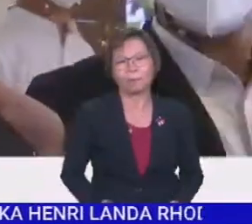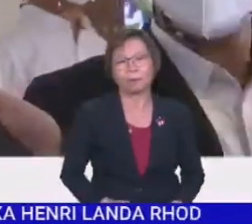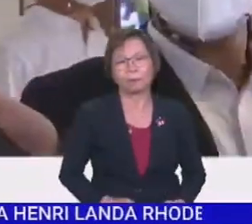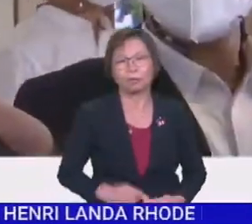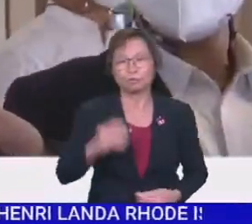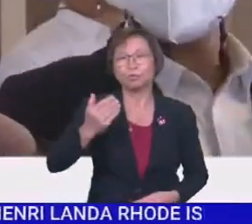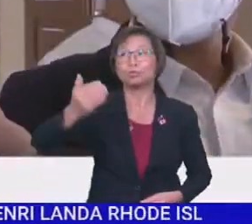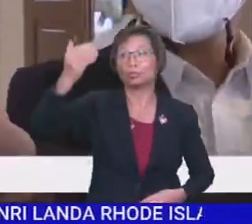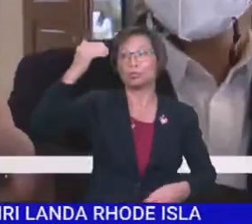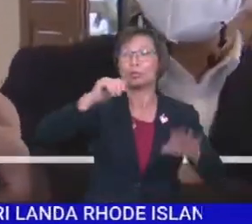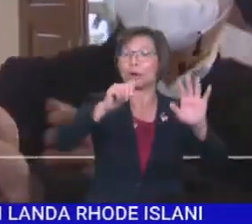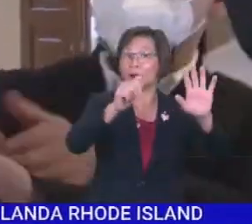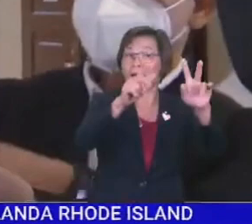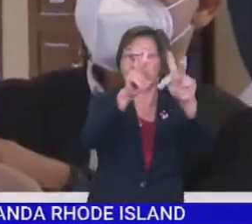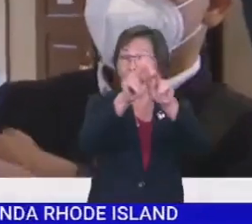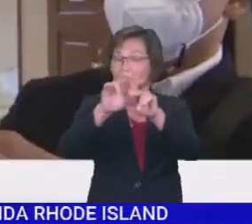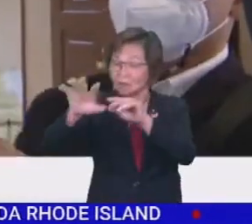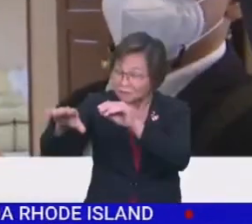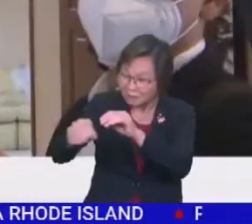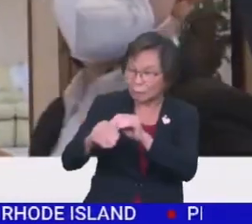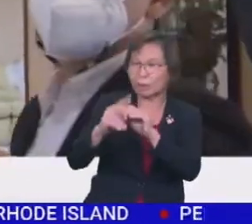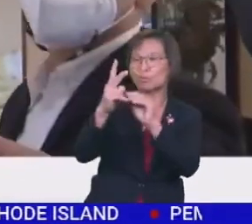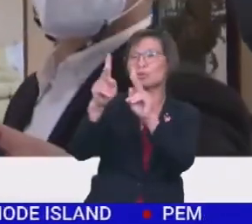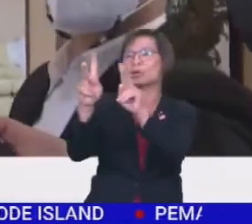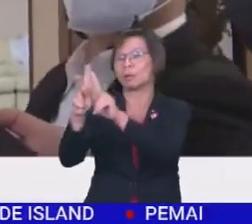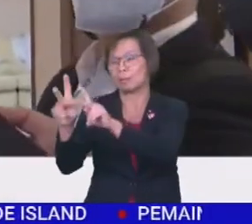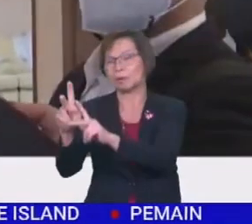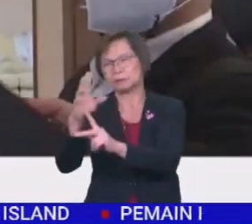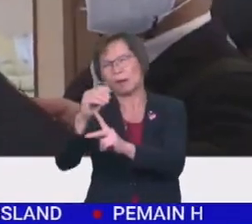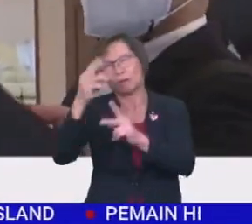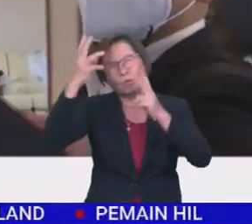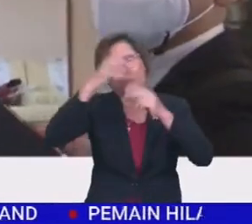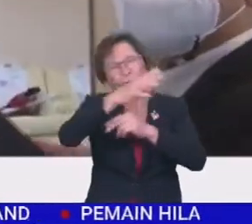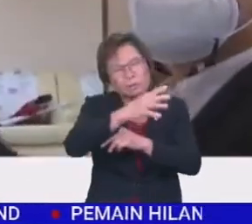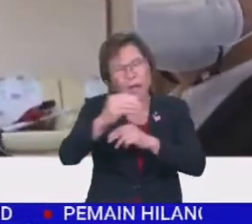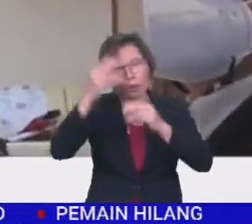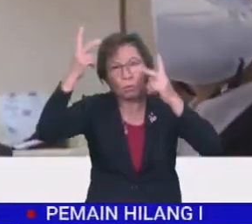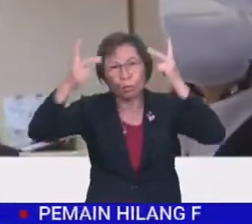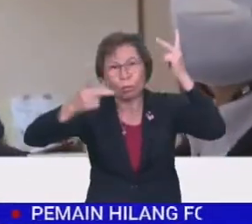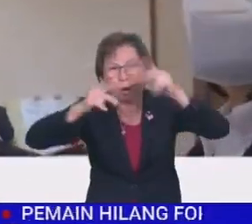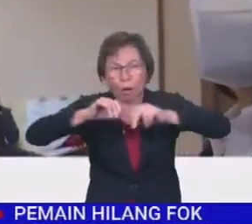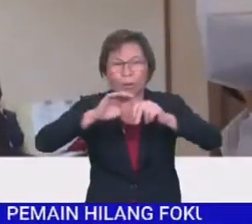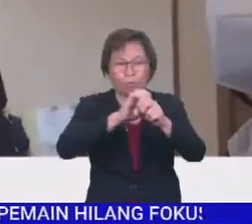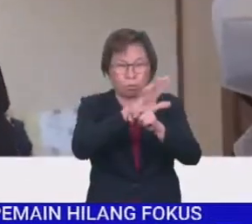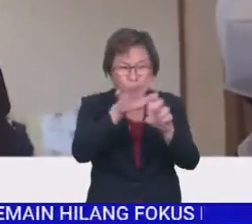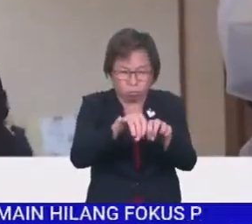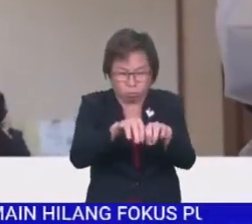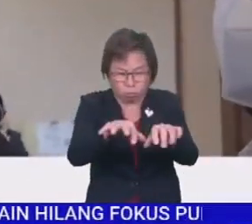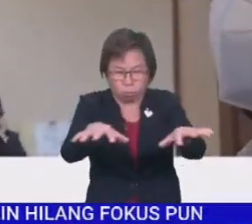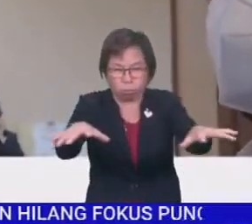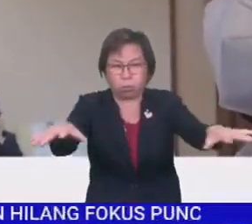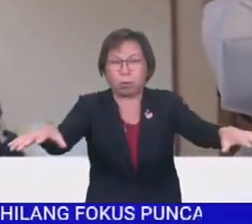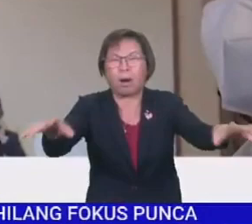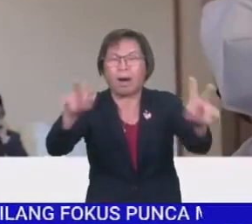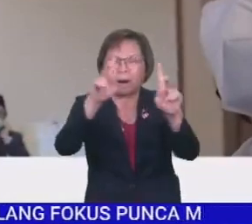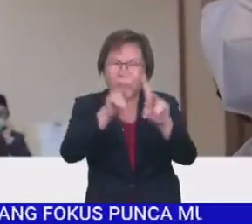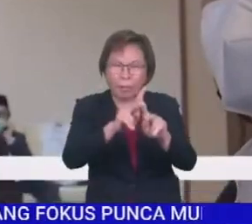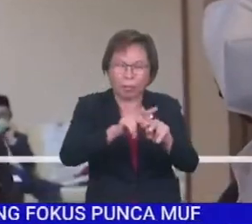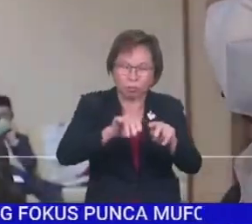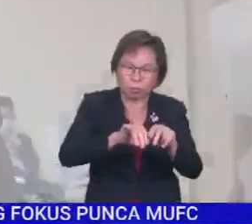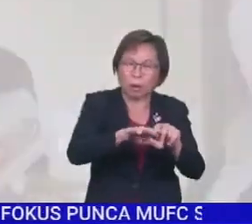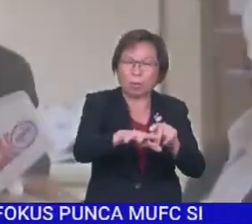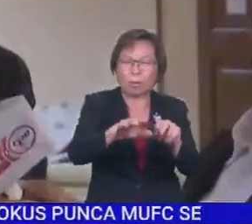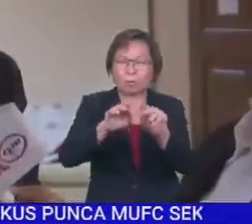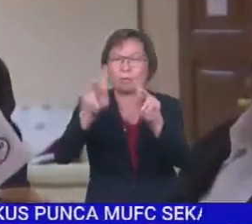Kalau dulu ada 6 kampung, sekarang ini bertambah lagi 2 kampung dan dikhuatiri penularan ini merebak kepada kampung-kampung di